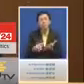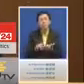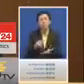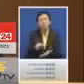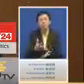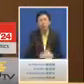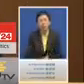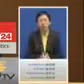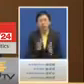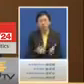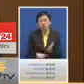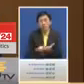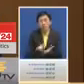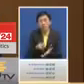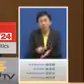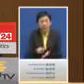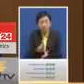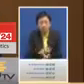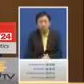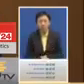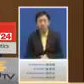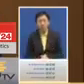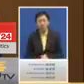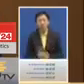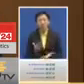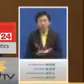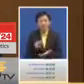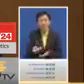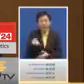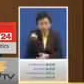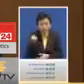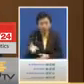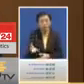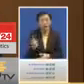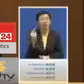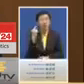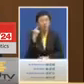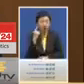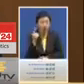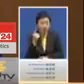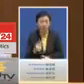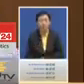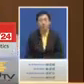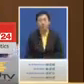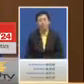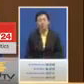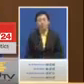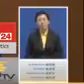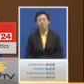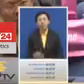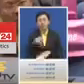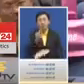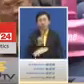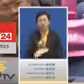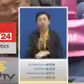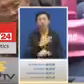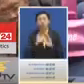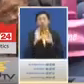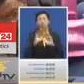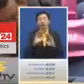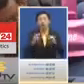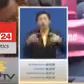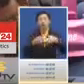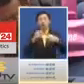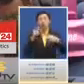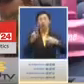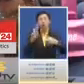คนเสียภาษีไม่กี่บาทถึงชาวบ้านไม่ค่อยเสียเลยเสียมากกว่าคนรวยท่านฟังผมนะท่านประธานครับผมฝากไปถึงคณะรัฐมนตรี